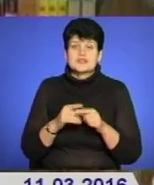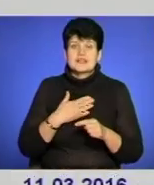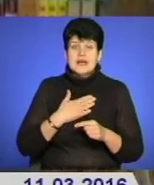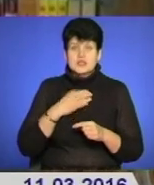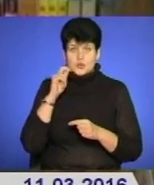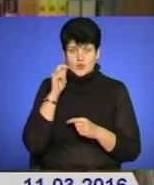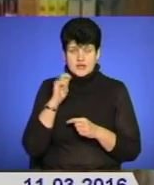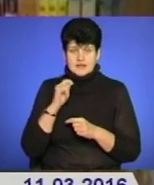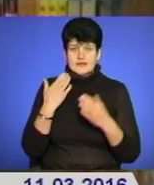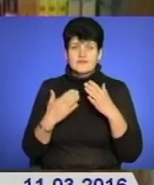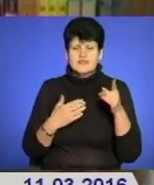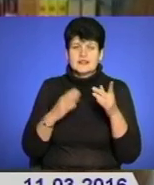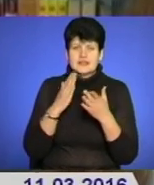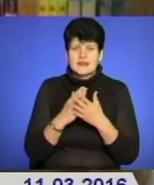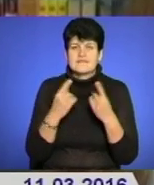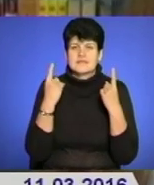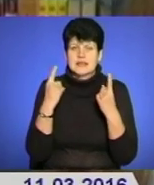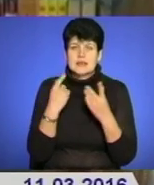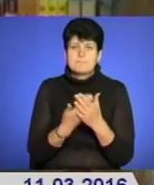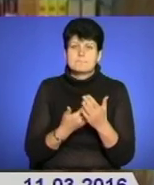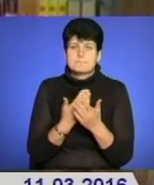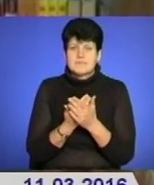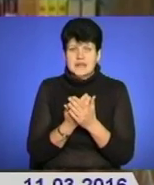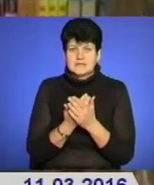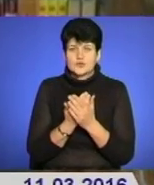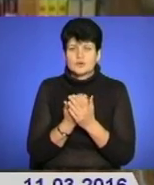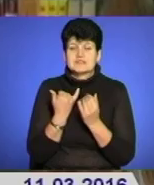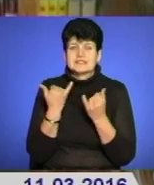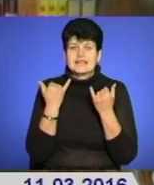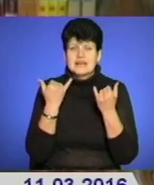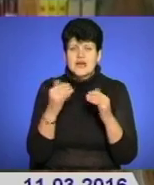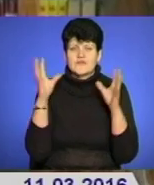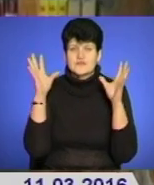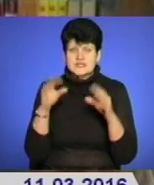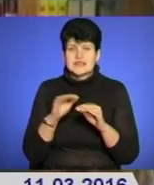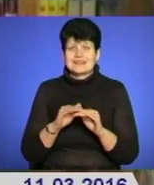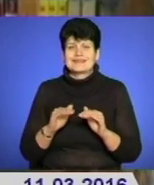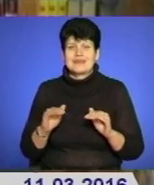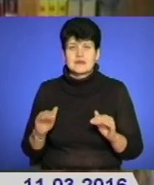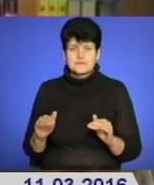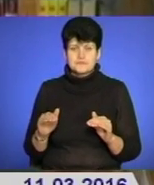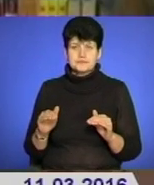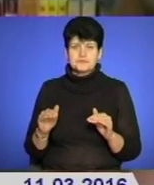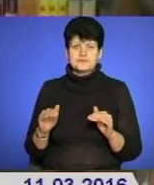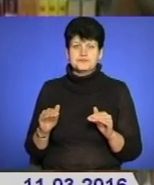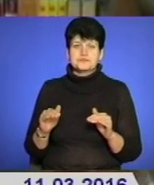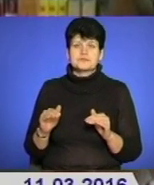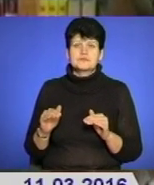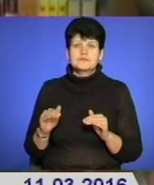Україна. Він є великим прикладом для всіх дітей.